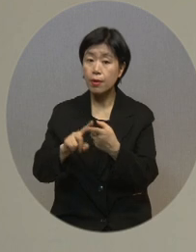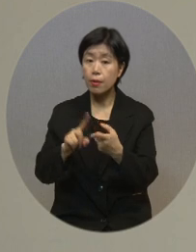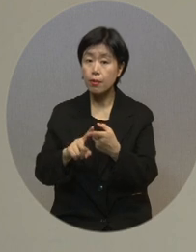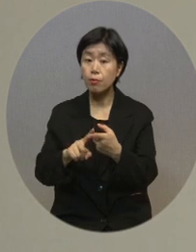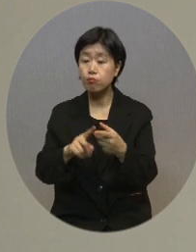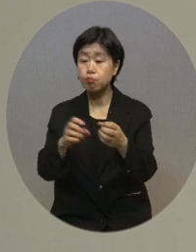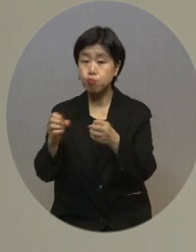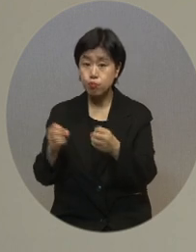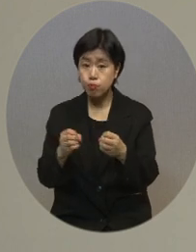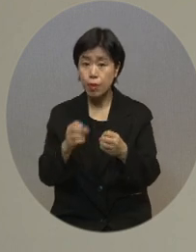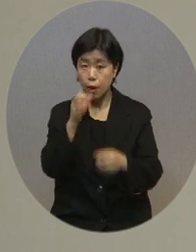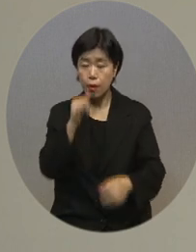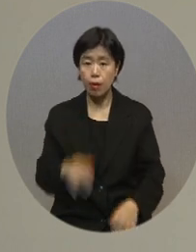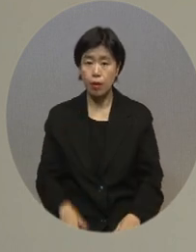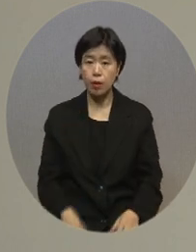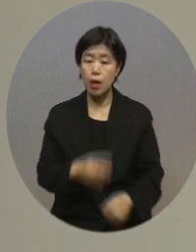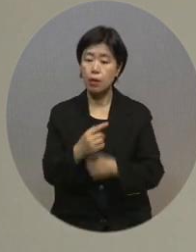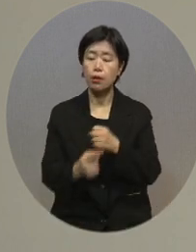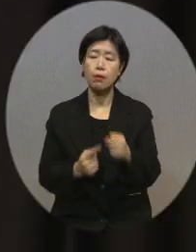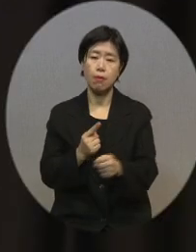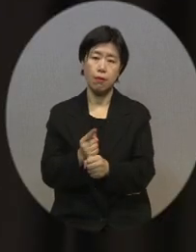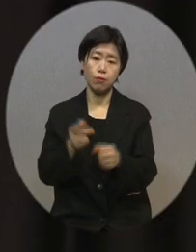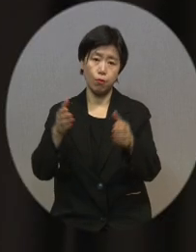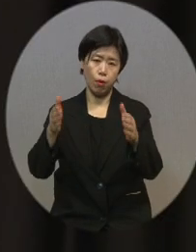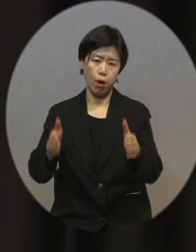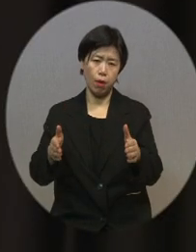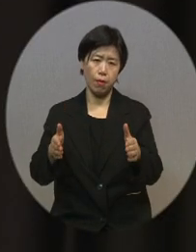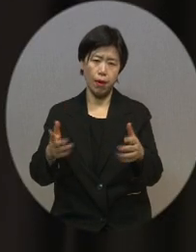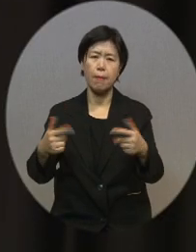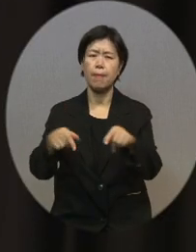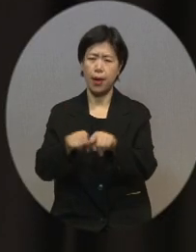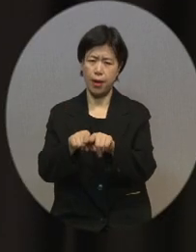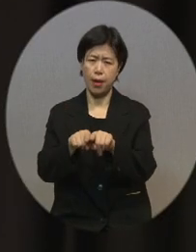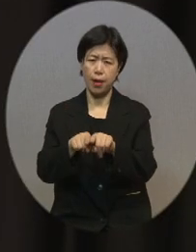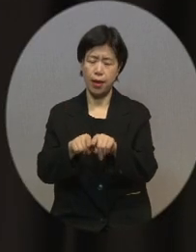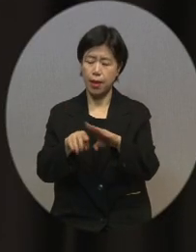그렇게 해봤더니 수십 건의 해결 사례가 나오더라고요. 오,